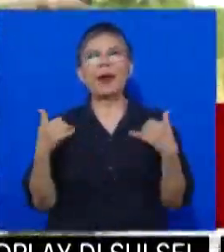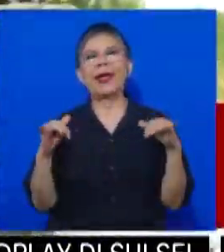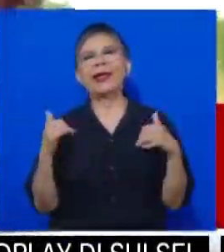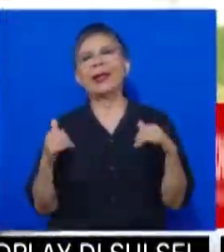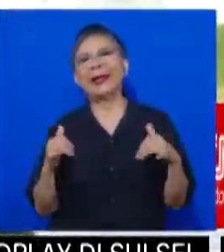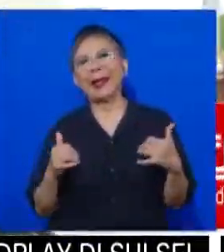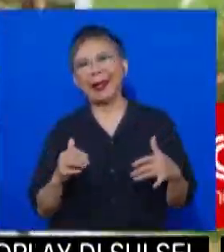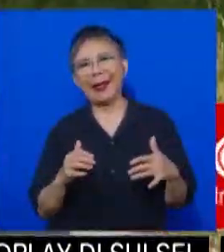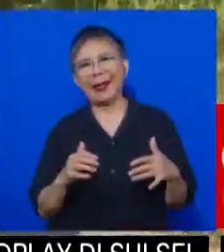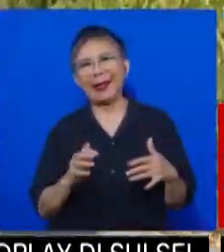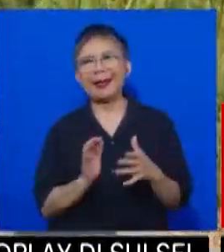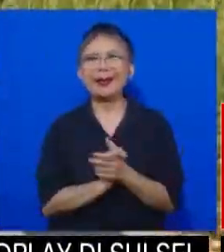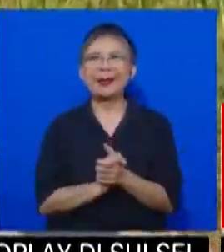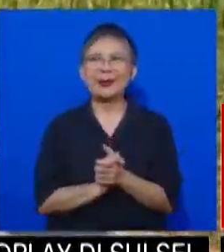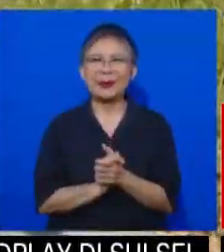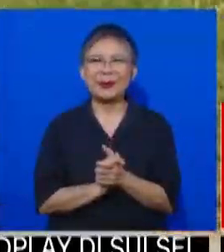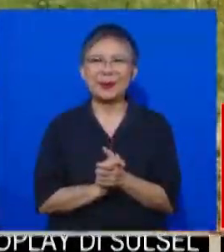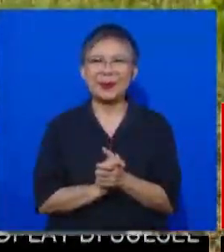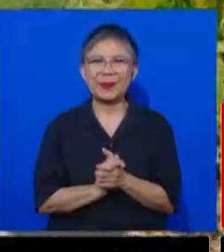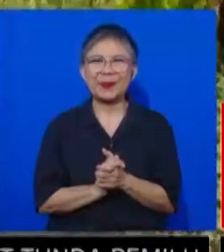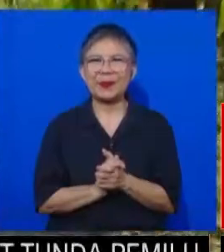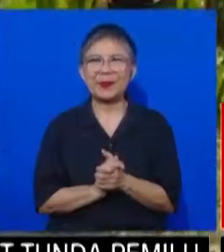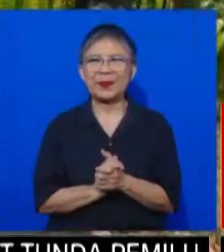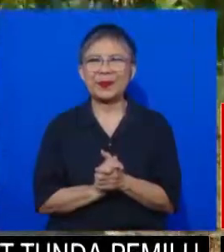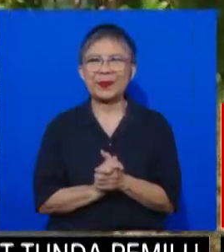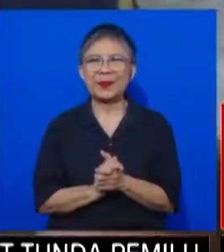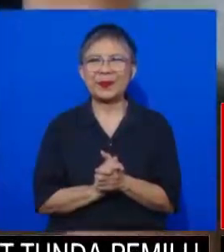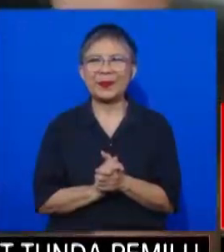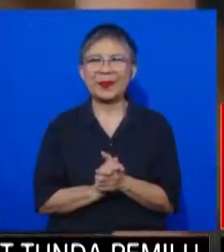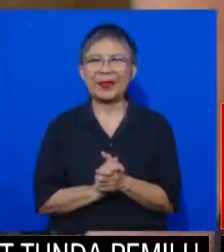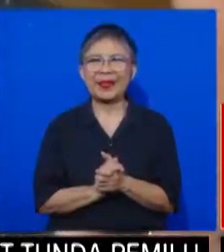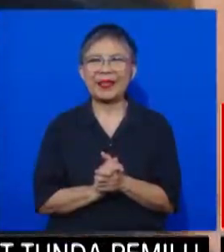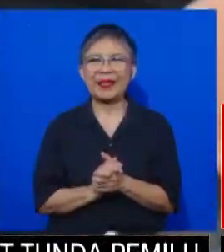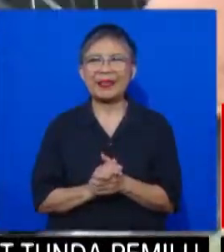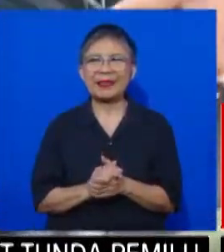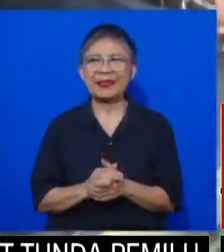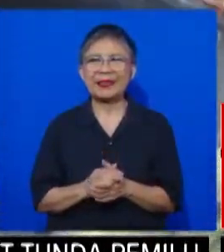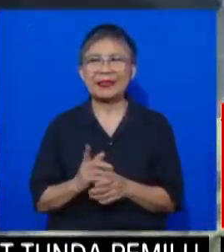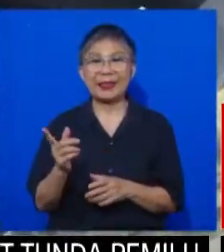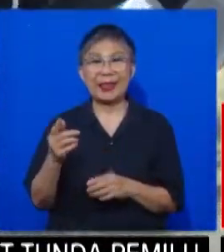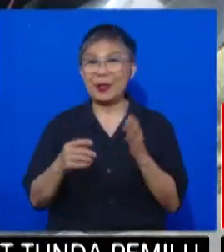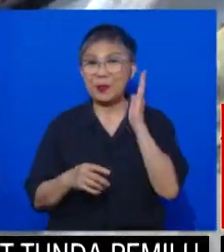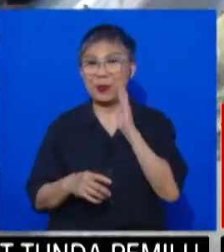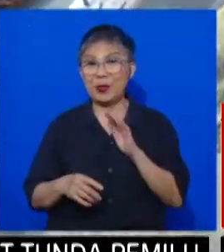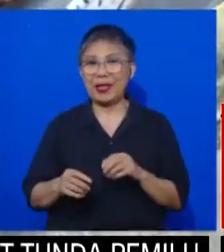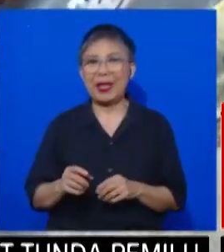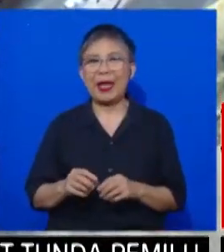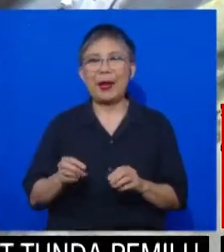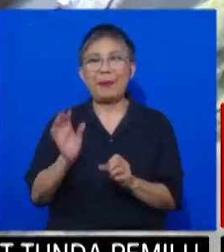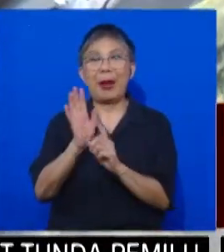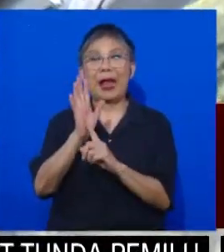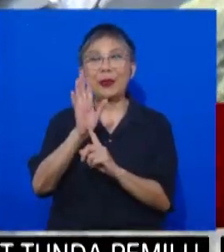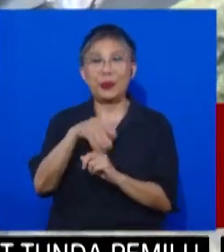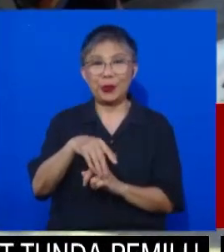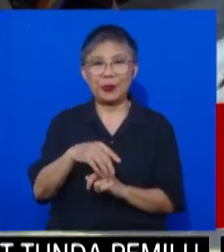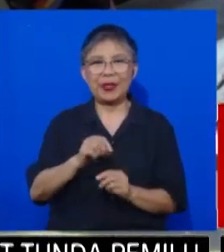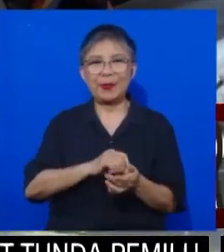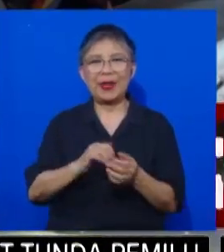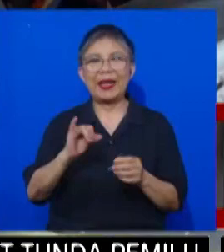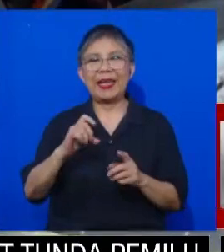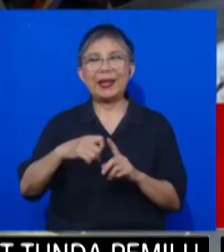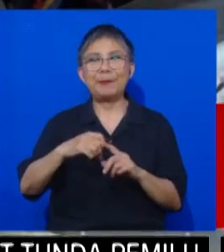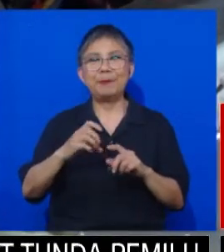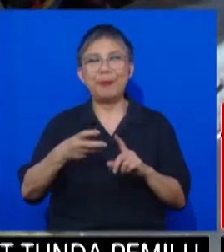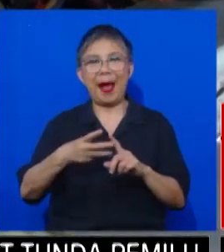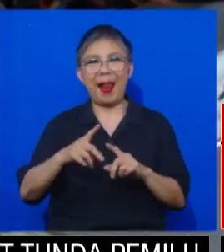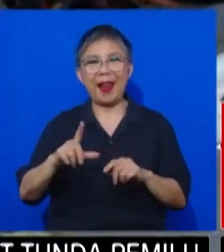sungguhan, melainkan buatan manusia. Ya, di tangan pemuda di Bantul, Yogyakarta bernama Iqbal